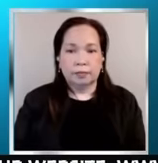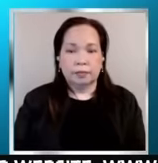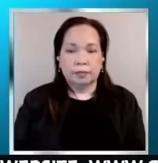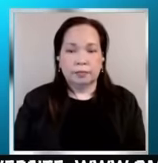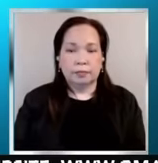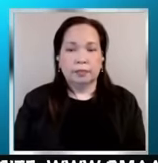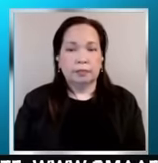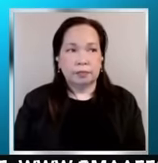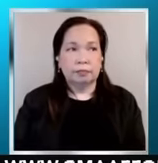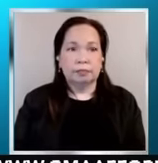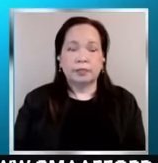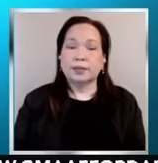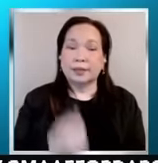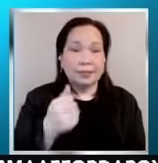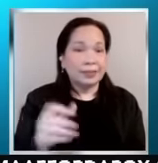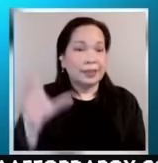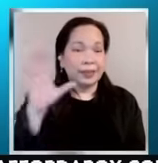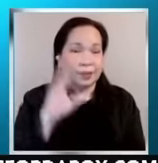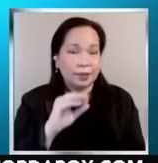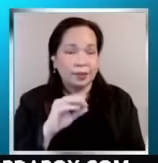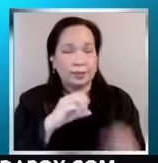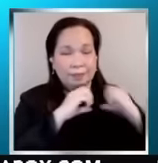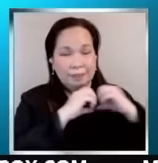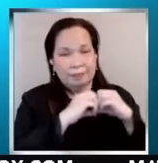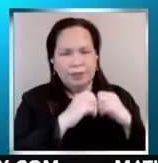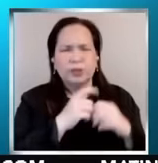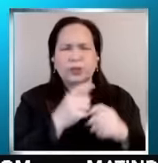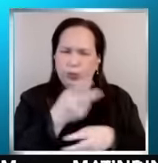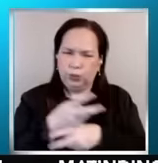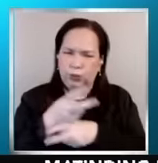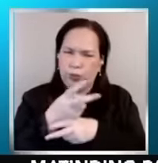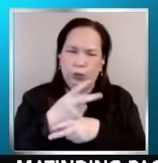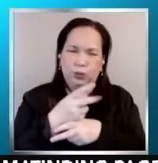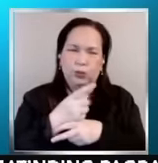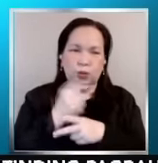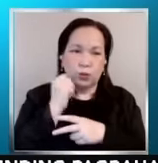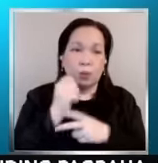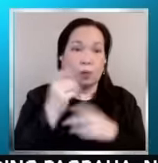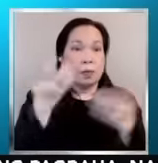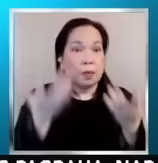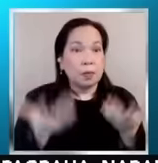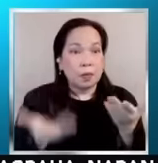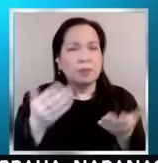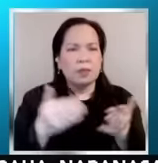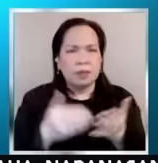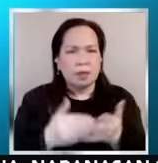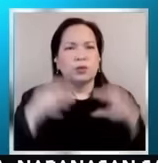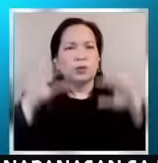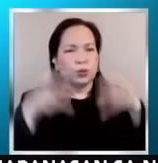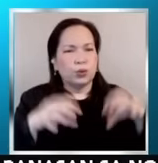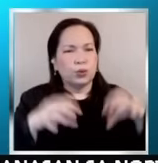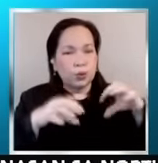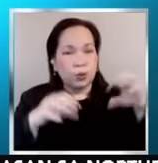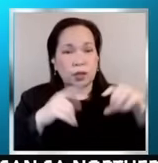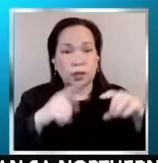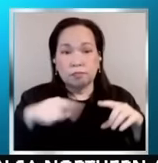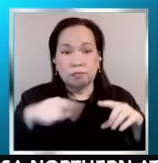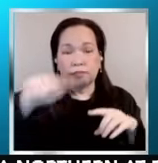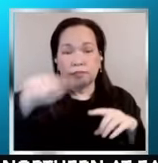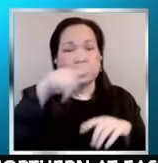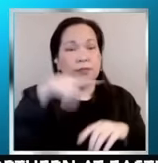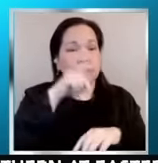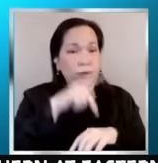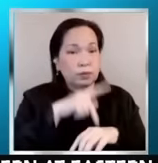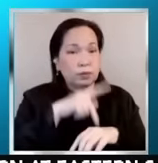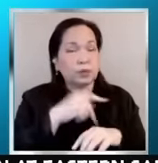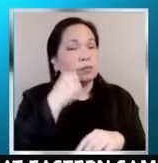Magandang gabi mga kapuso, patuloy ho na maging alerto dahil posibleng maranasan ulit ang maulang panahon sa ilang bahagi ng bansa sa mga susunod